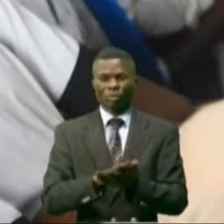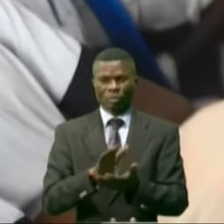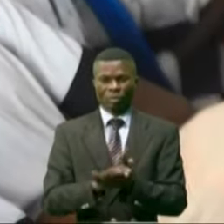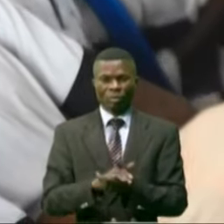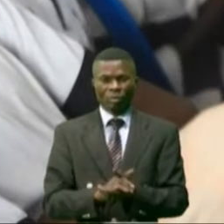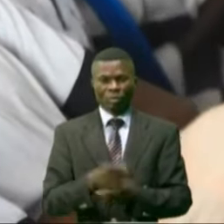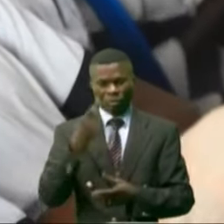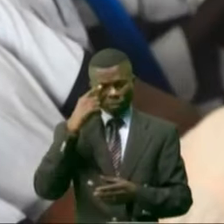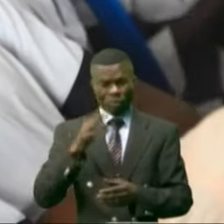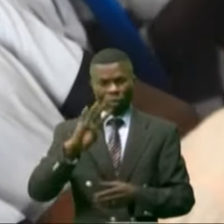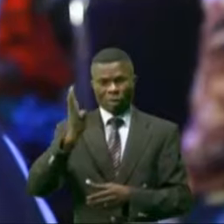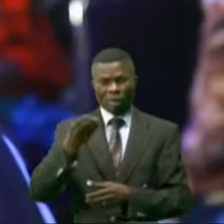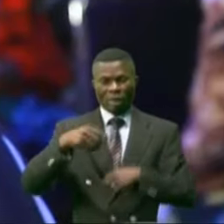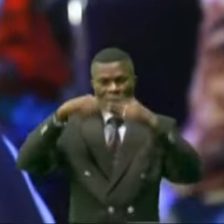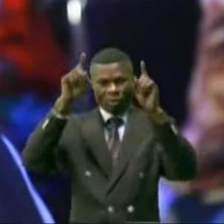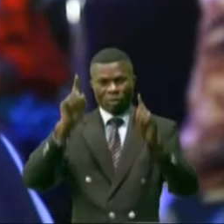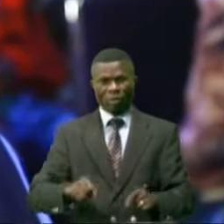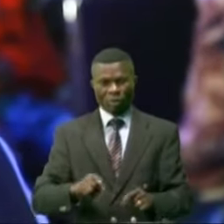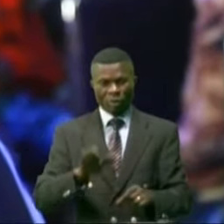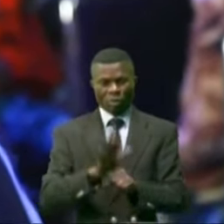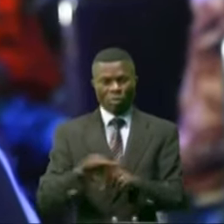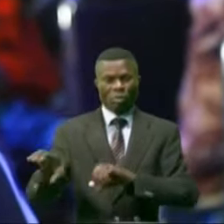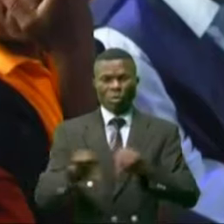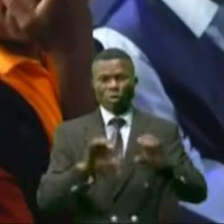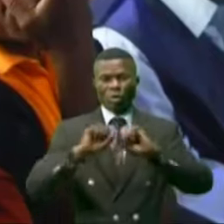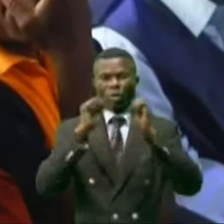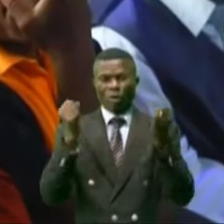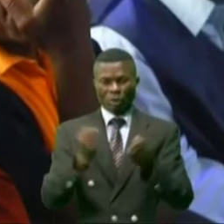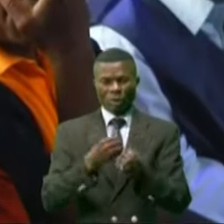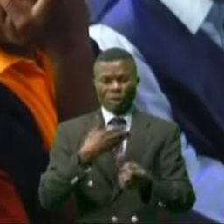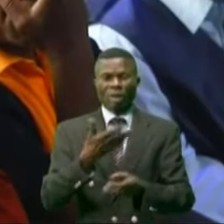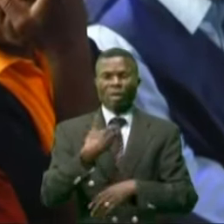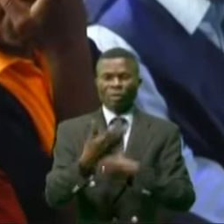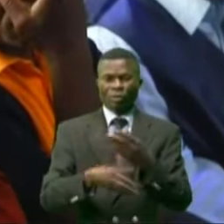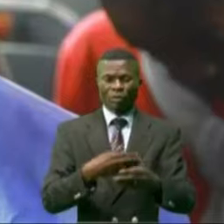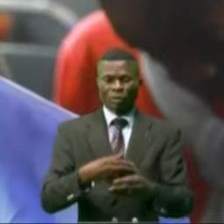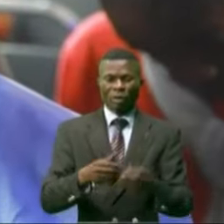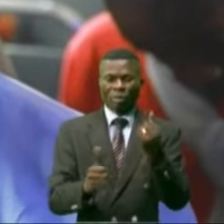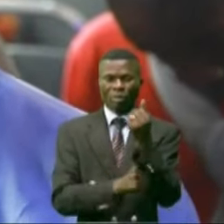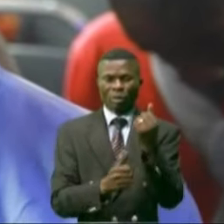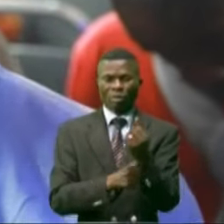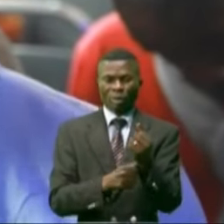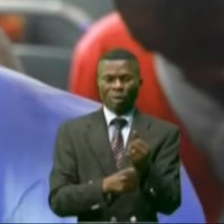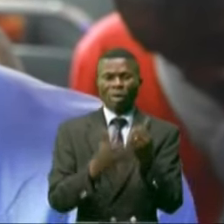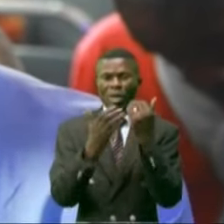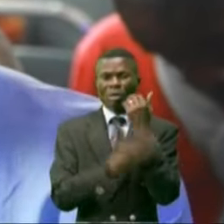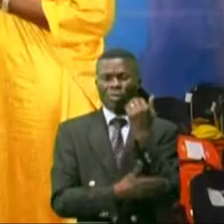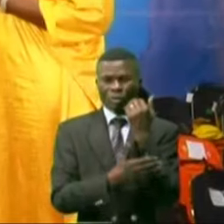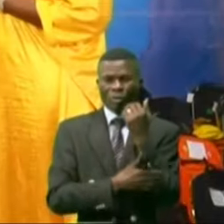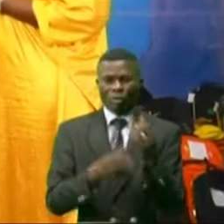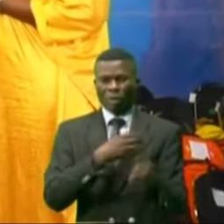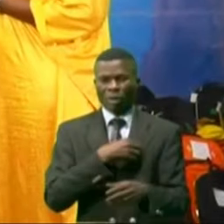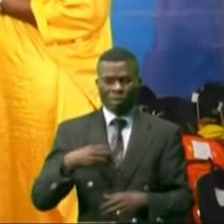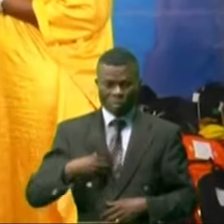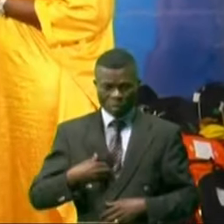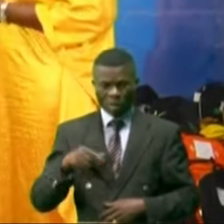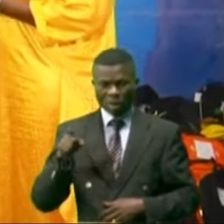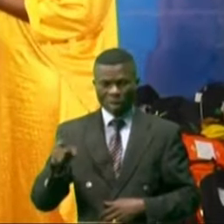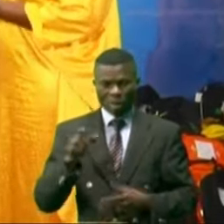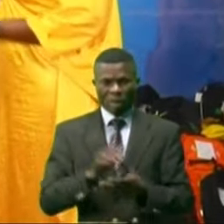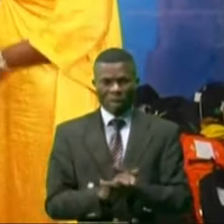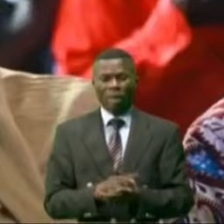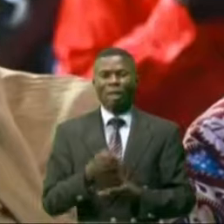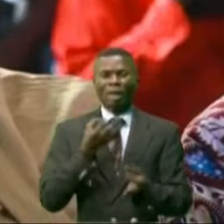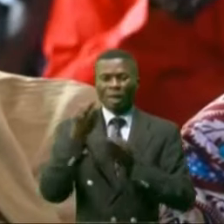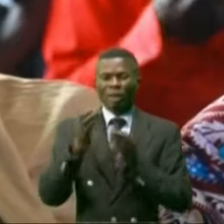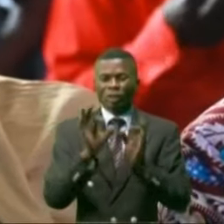Pour cette quatrième édition d'une série des actions sociales menées en faveur des personnes démunies, Madame Julie Suelemanika